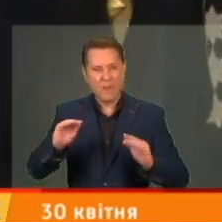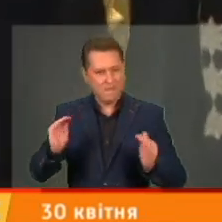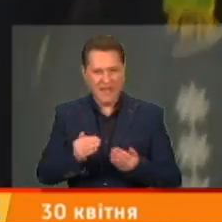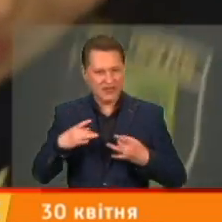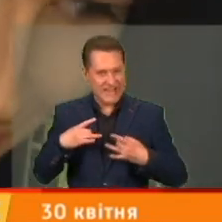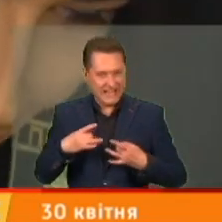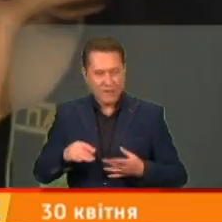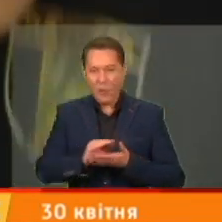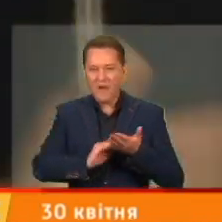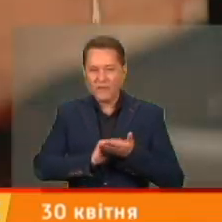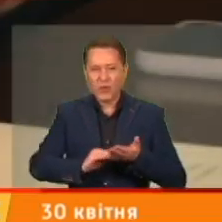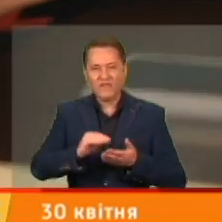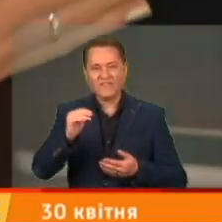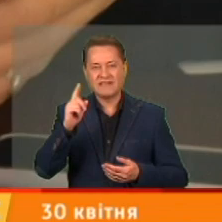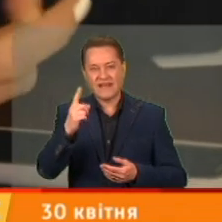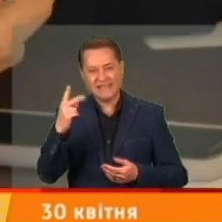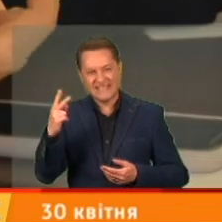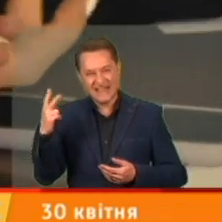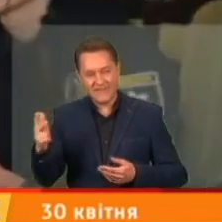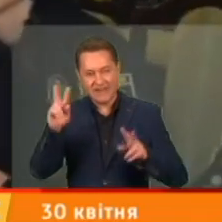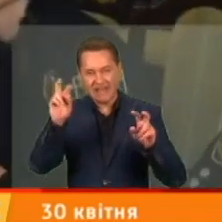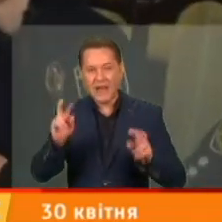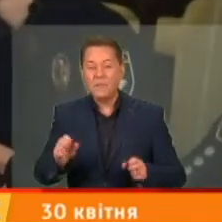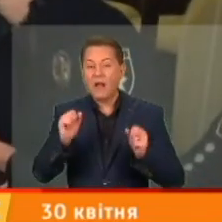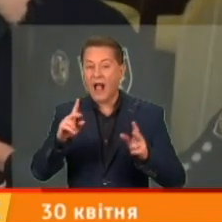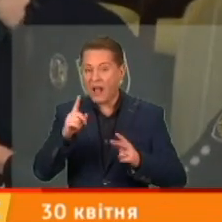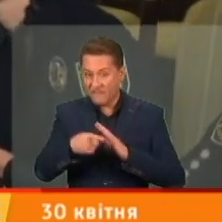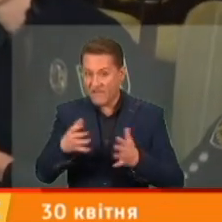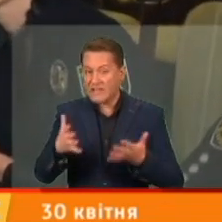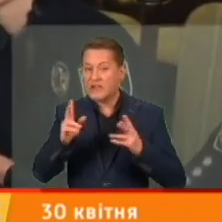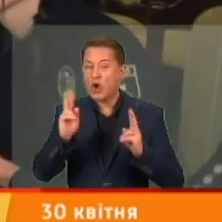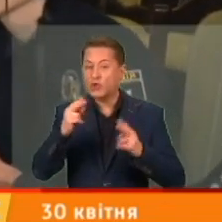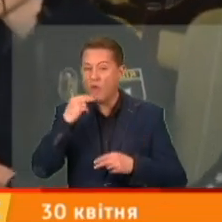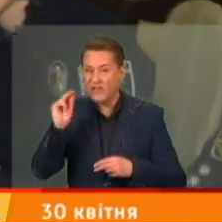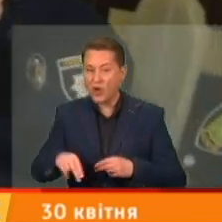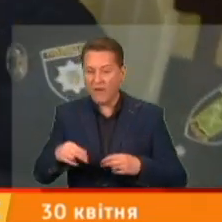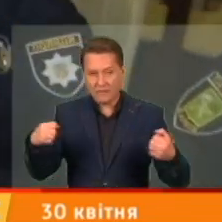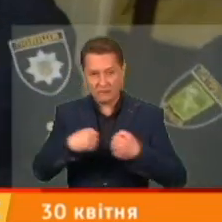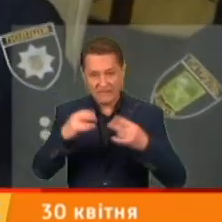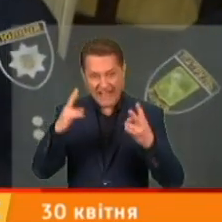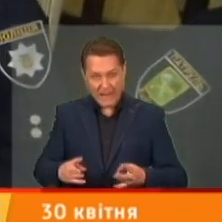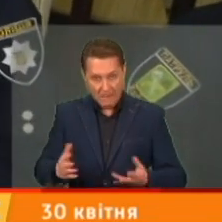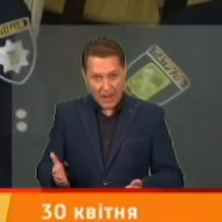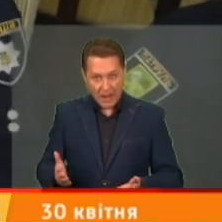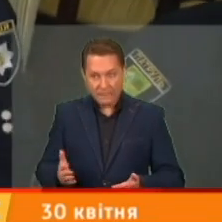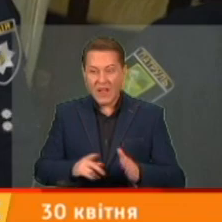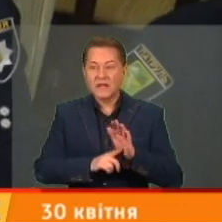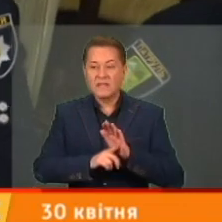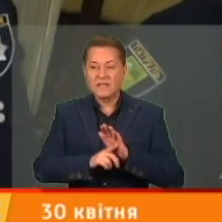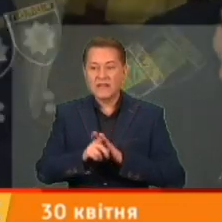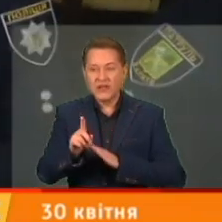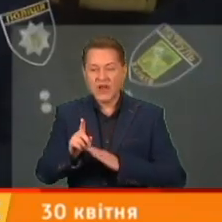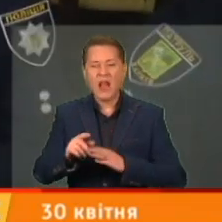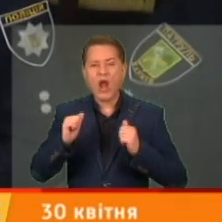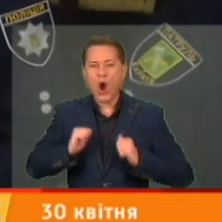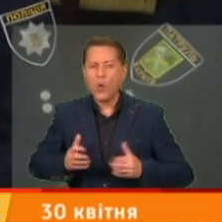нервувати. Повторює цифри та терміни. А як ви виясните, хто виноват в ДТП? ДТП? Ну, поначалу, значально